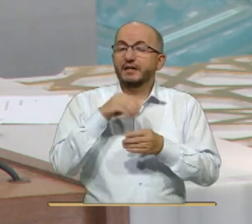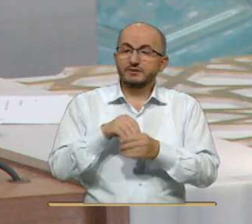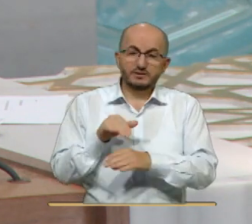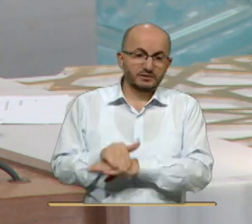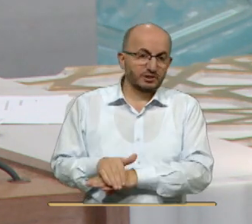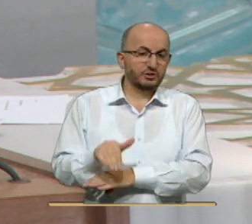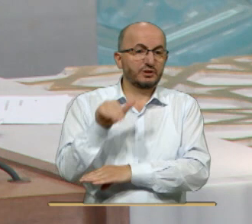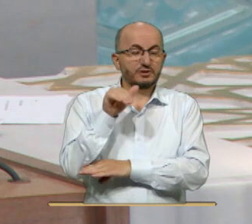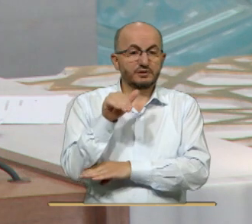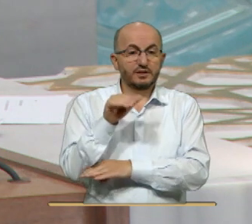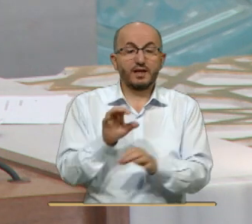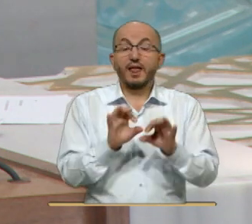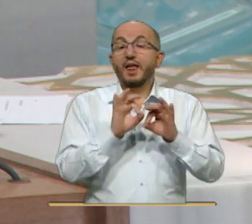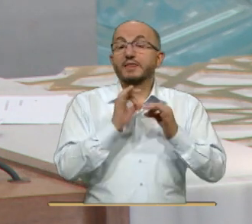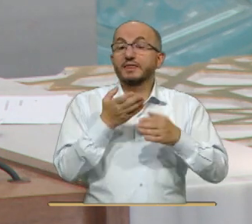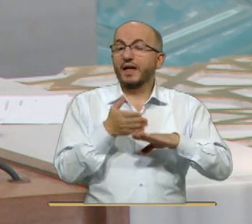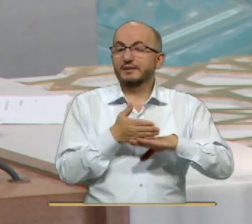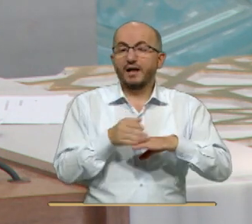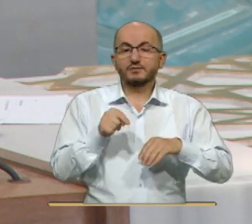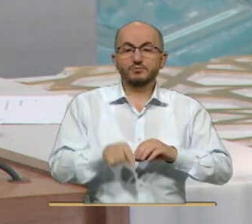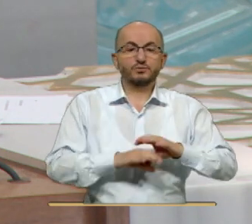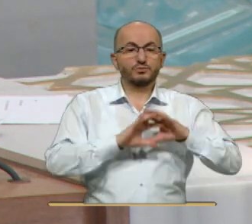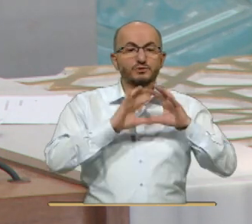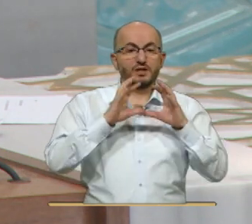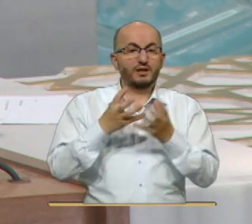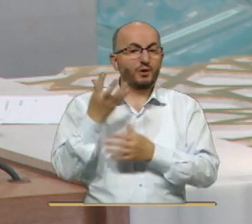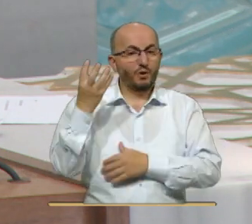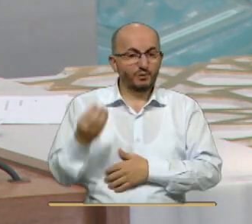yaşadığını, neden bu dünyada bulunduğunu,